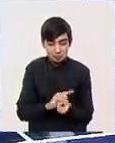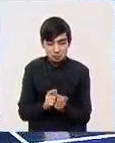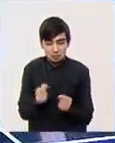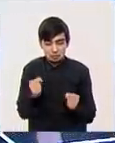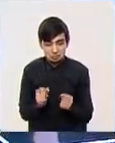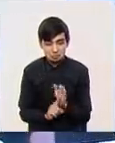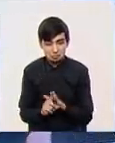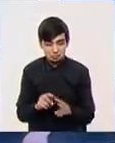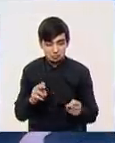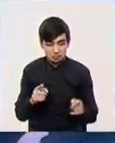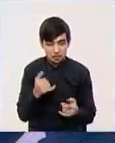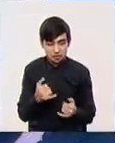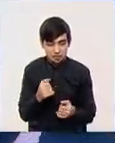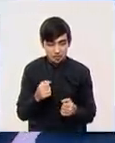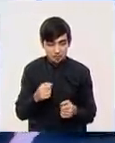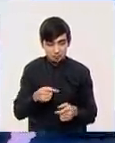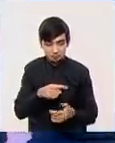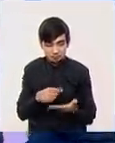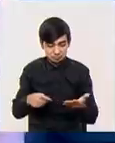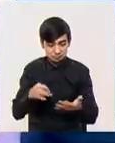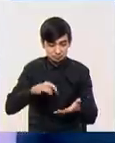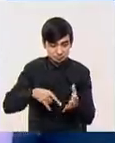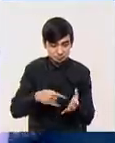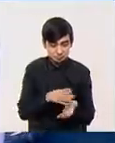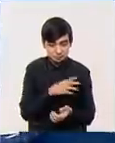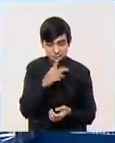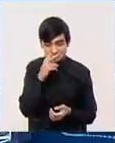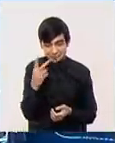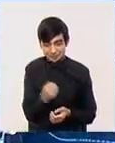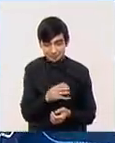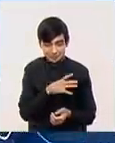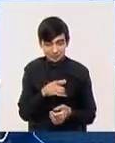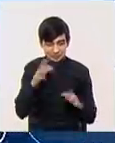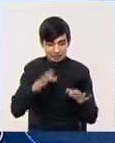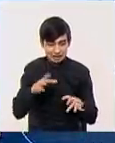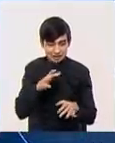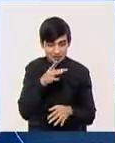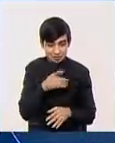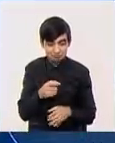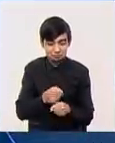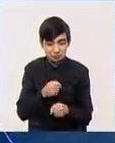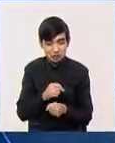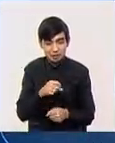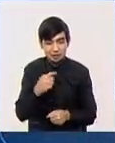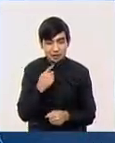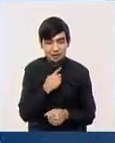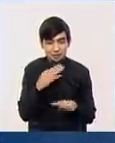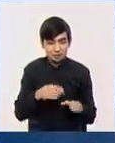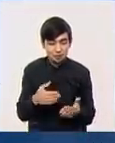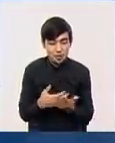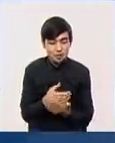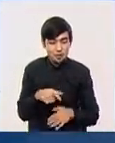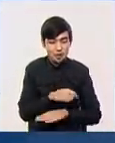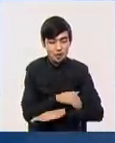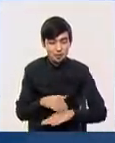асфальт қазірдің өзінде жарылып, ойылық қалған. Екі апта бұрын ғана ағылпа жапалақтап тұрған кезде Талғардағы тротуарға жаңа жол төселген